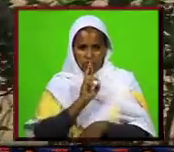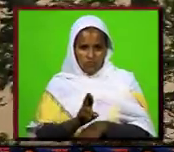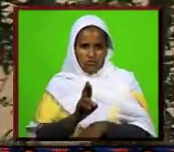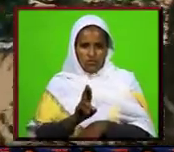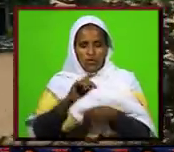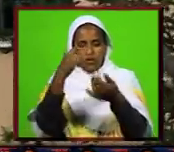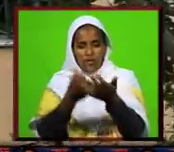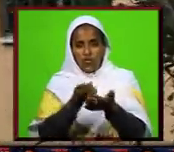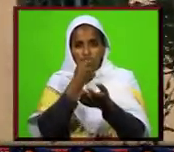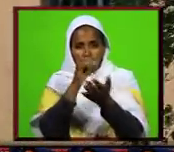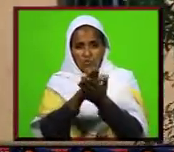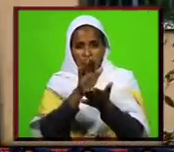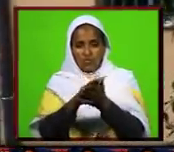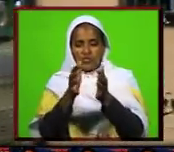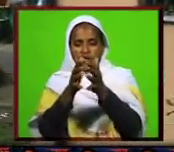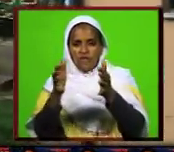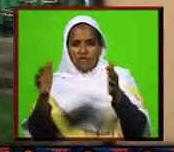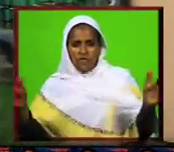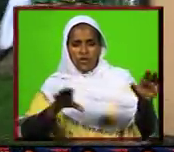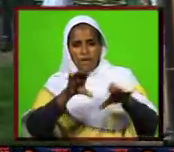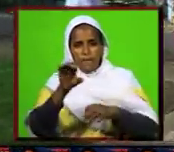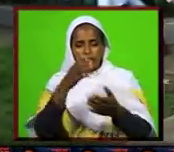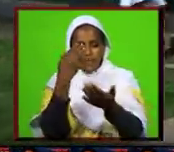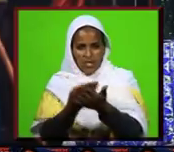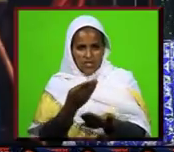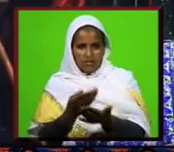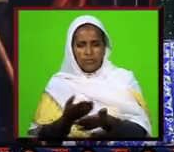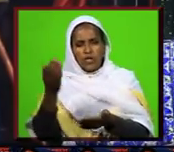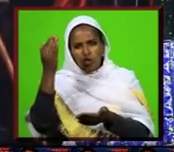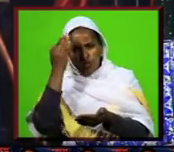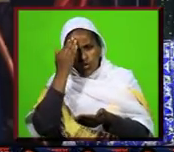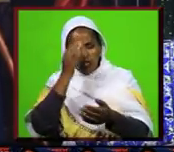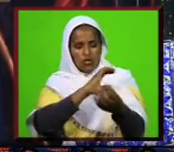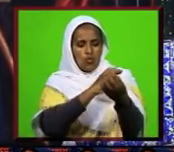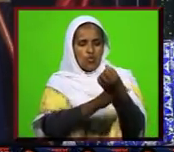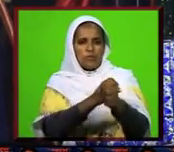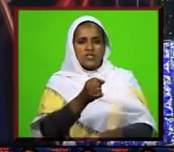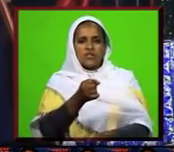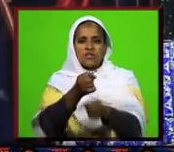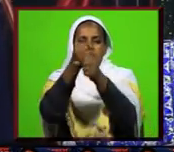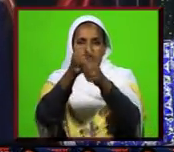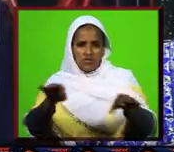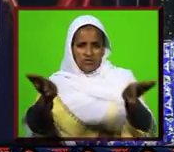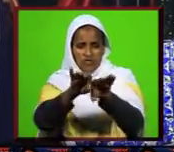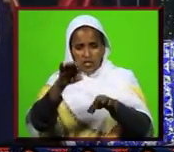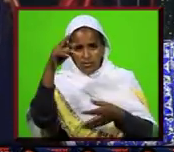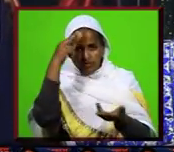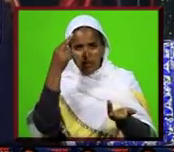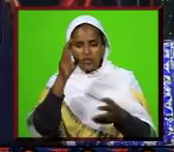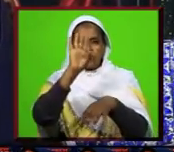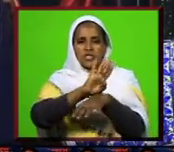የሚያስፈልጋቸው ናቸው። የአብነት ትምህርት ቤቶቹን ለማስፋፋት የገንዘብ የውቀትና የጉልበት ድጋፍ የሚያስፈልግ